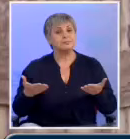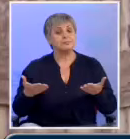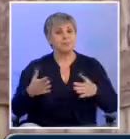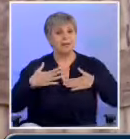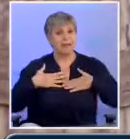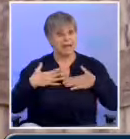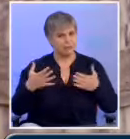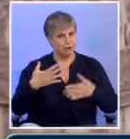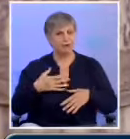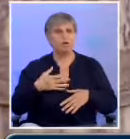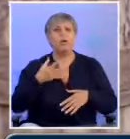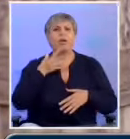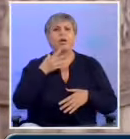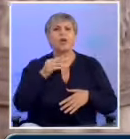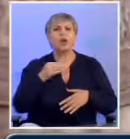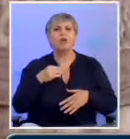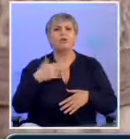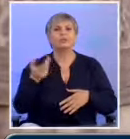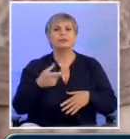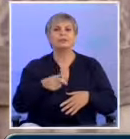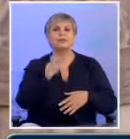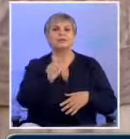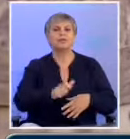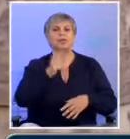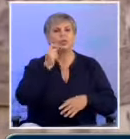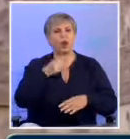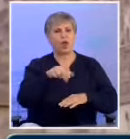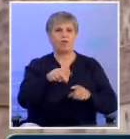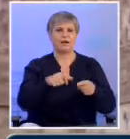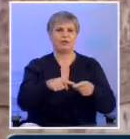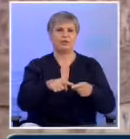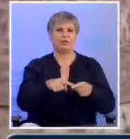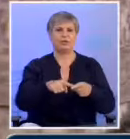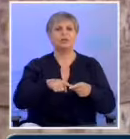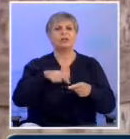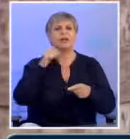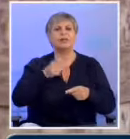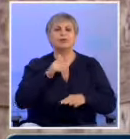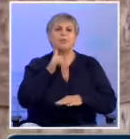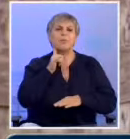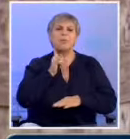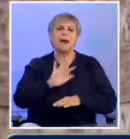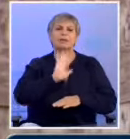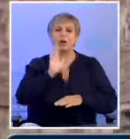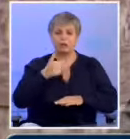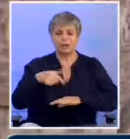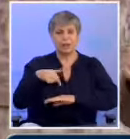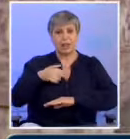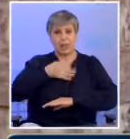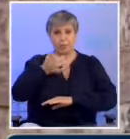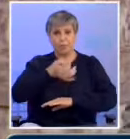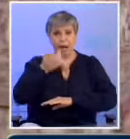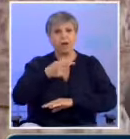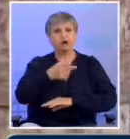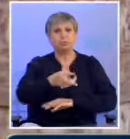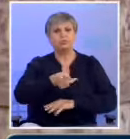Από την πρώτη στιγμή που βρέθηκα στην θέση αυτή πριν από λίγους μήνες, να αναφέρεται σχεδόν σε ό,τι λέω εδώ και να επιμένει στην